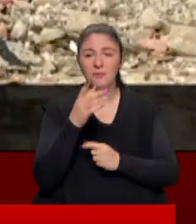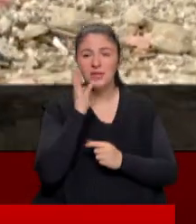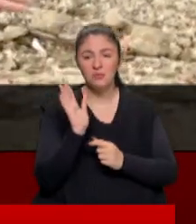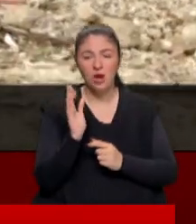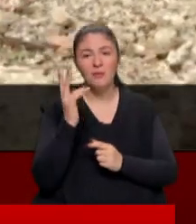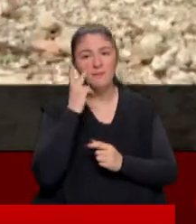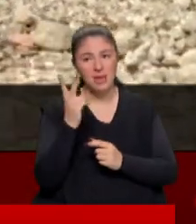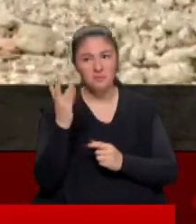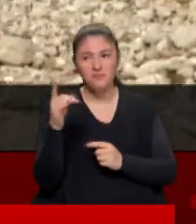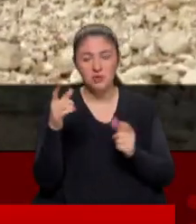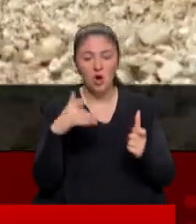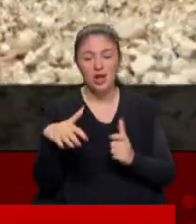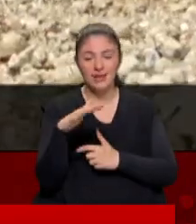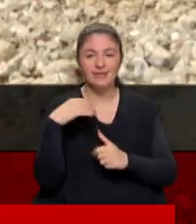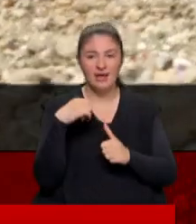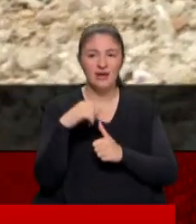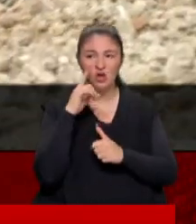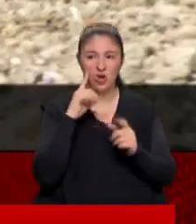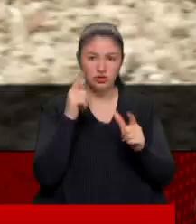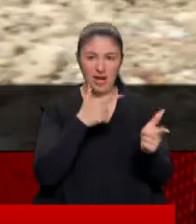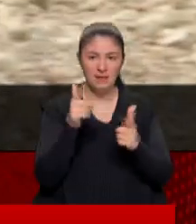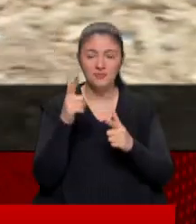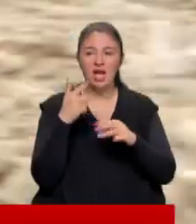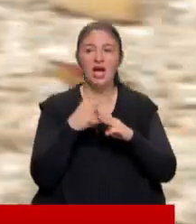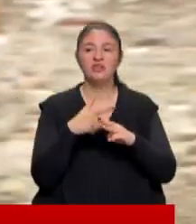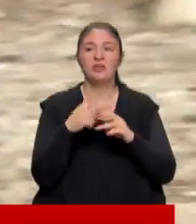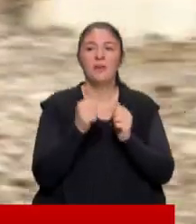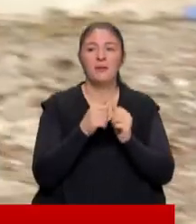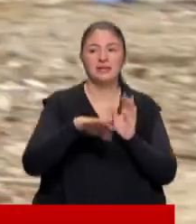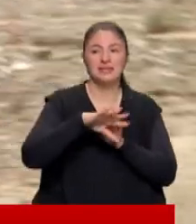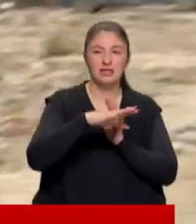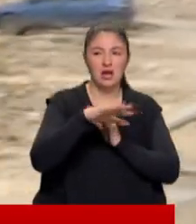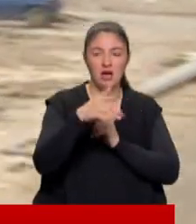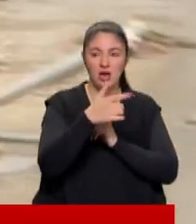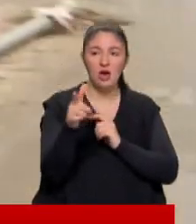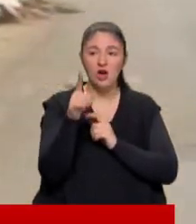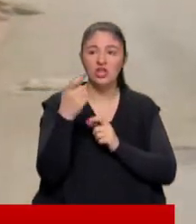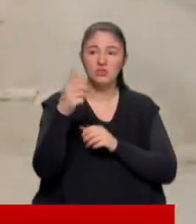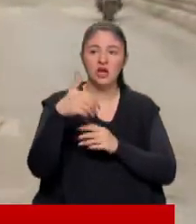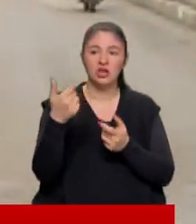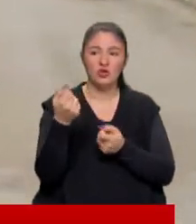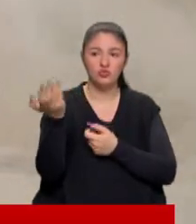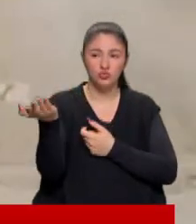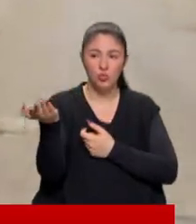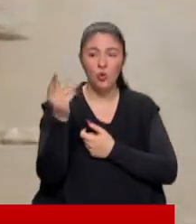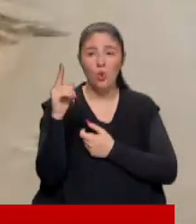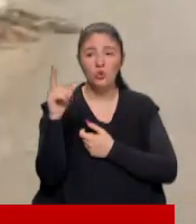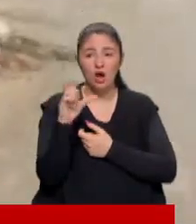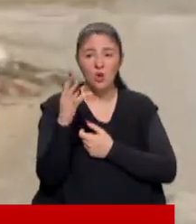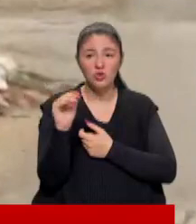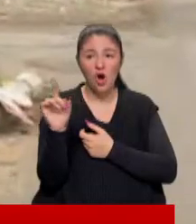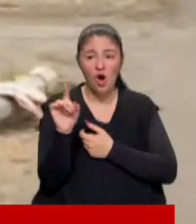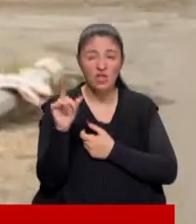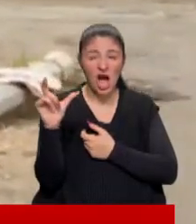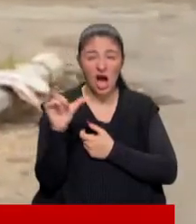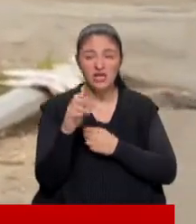bilinmiyor. Bakın hemen bu bölgeyi tekrar gösterelim size. Ercan Canik de biraz sağına dönebilirse. Orada iş makineleri çalışıyor. 10 ay oldu. 10